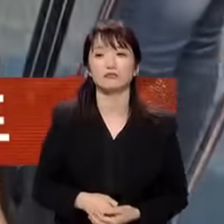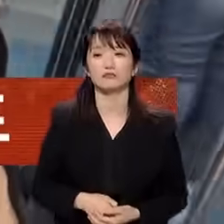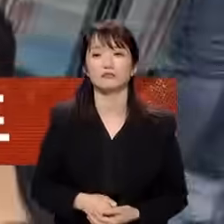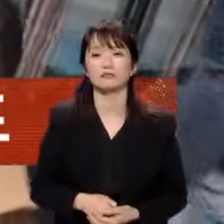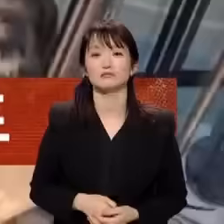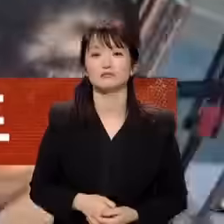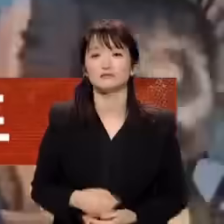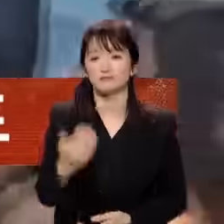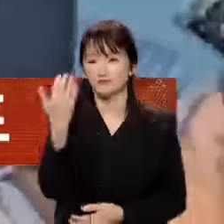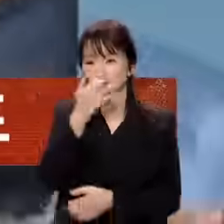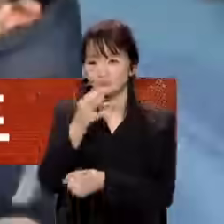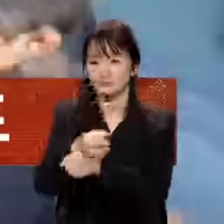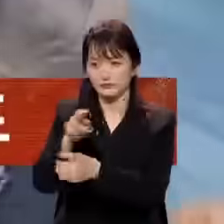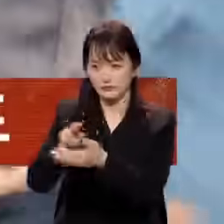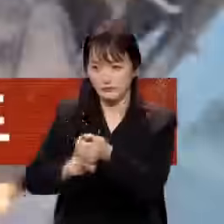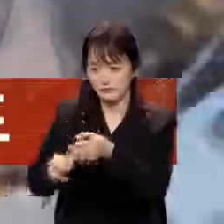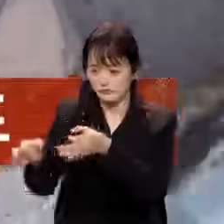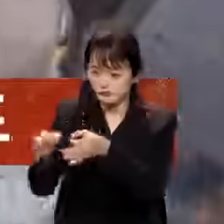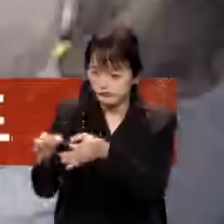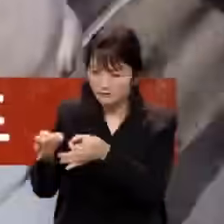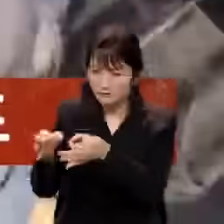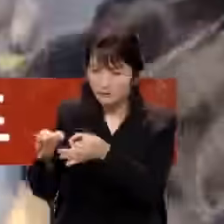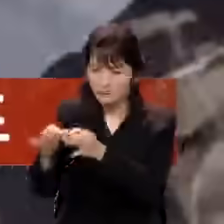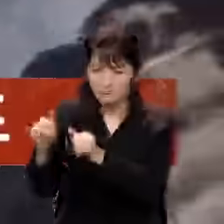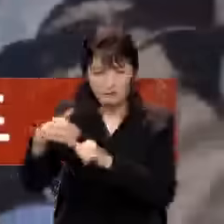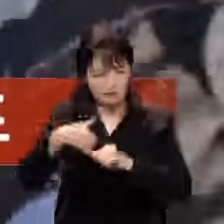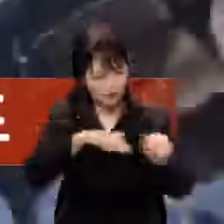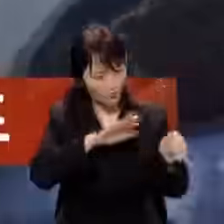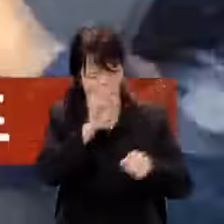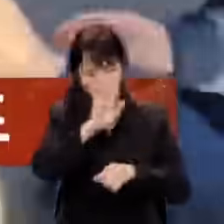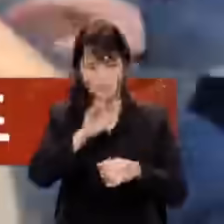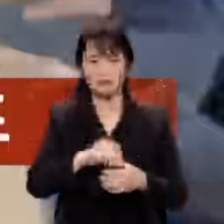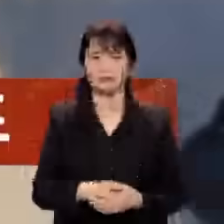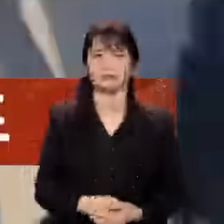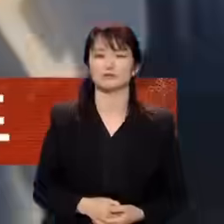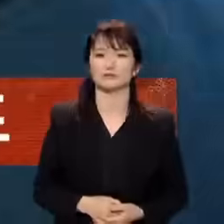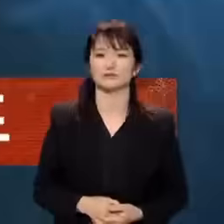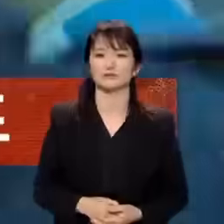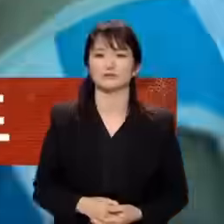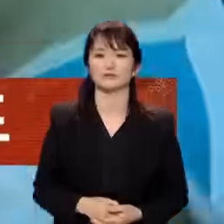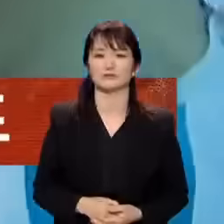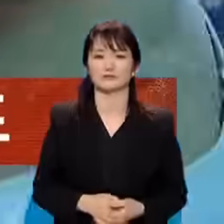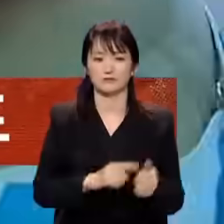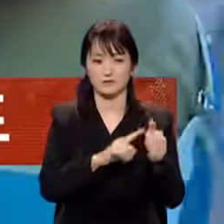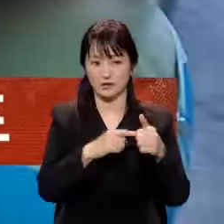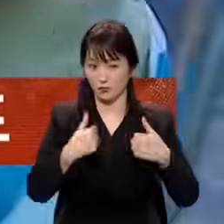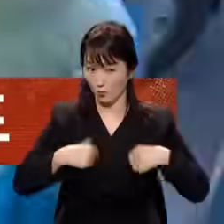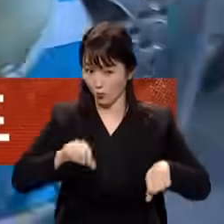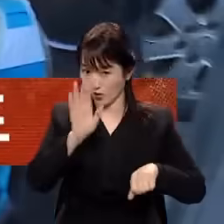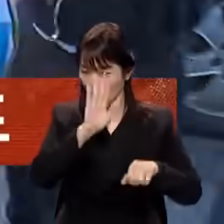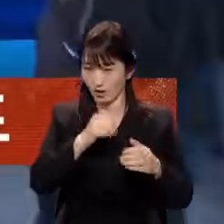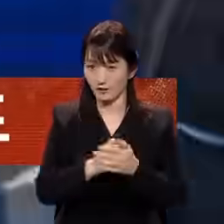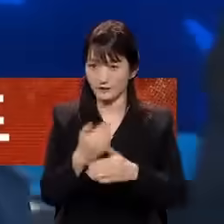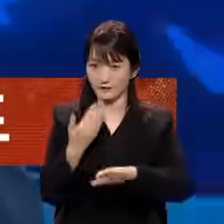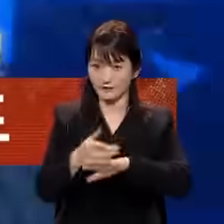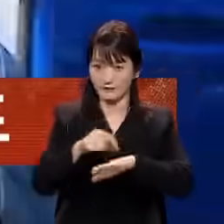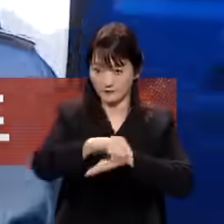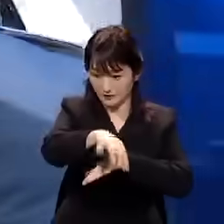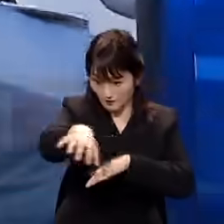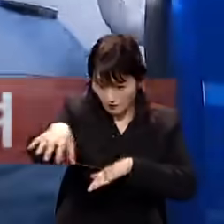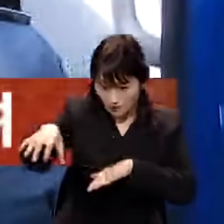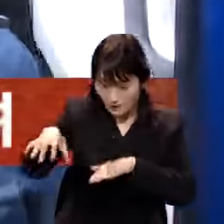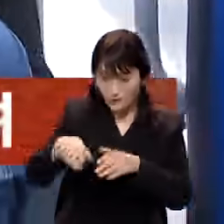아무리 성매매업소라도 이 사람을 보내지 않았던 거죠. 그러니까 거기서 포기를 하지 않고요. 다른 지역에 있는 사람으로